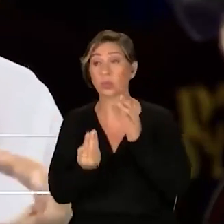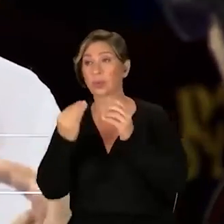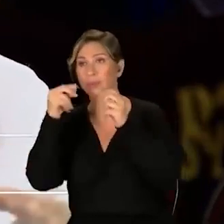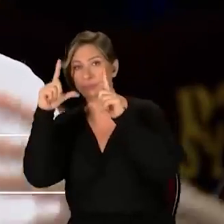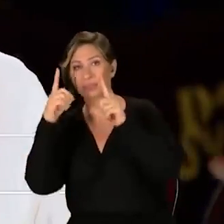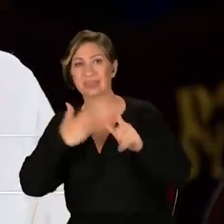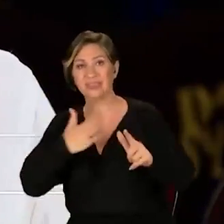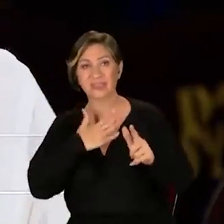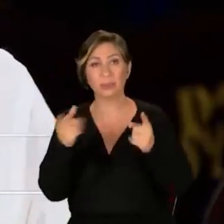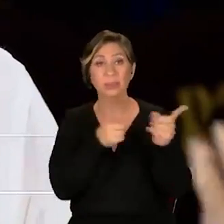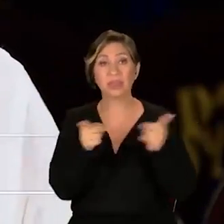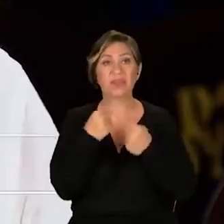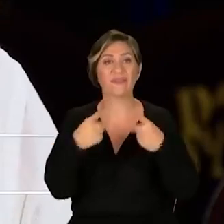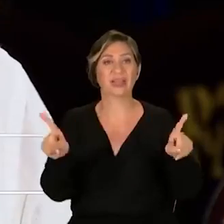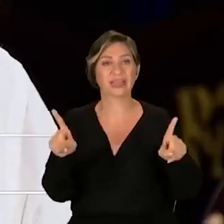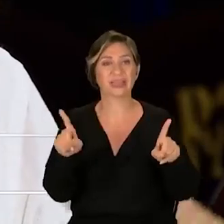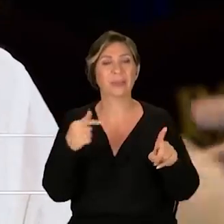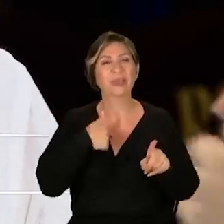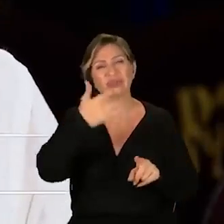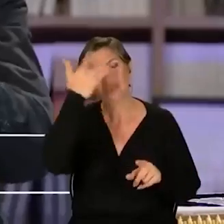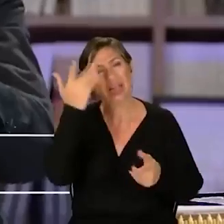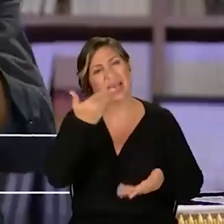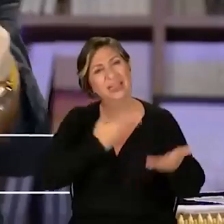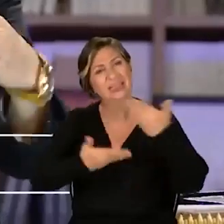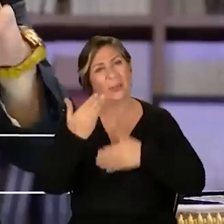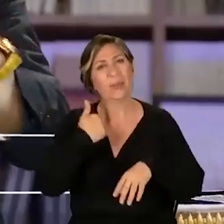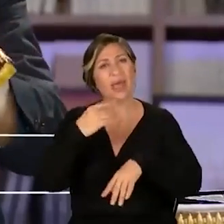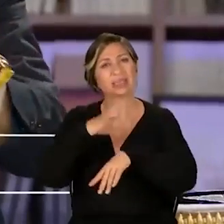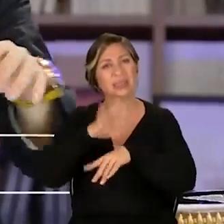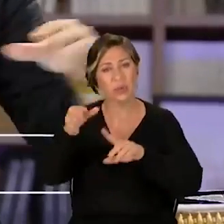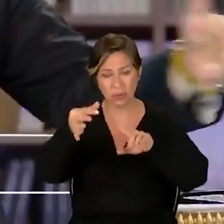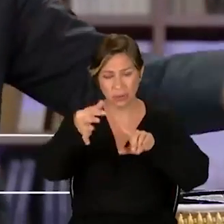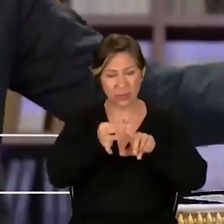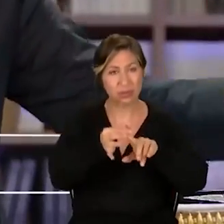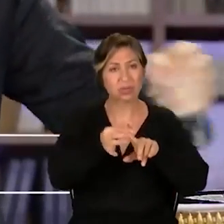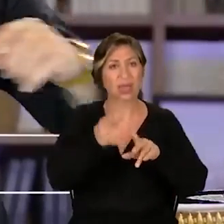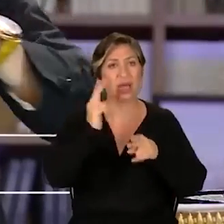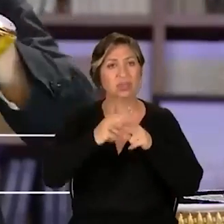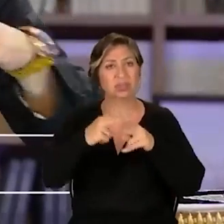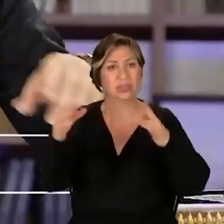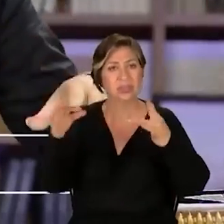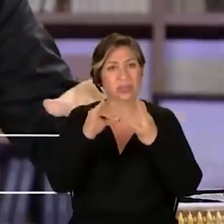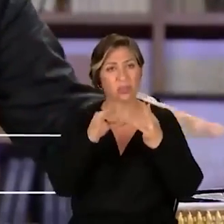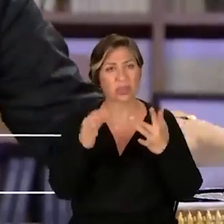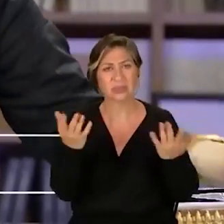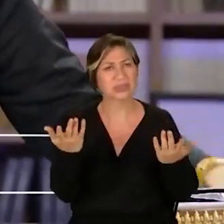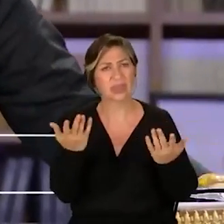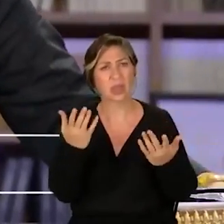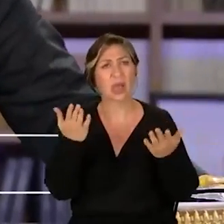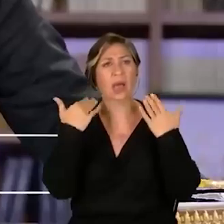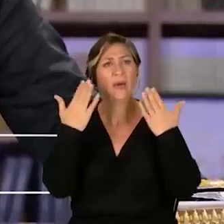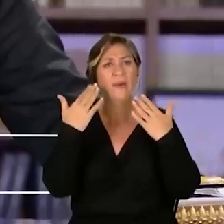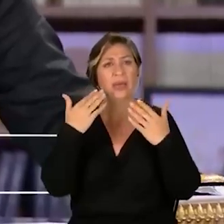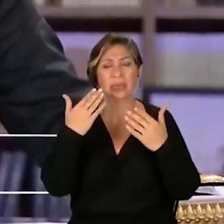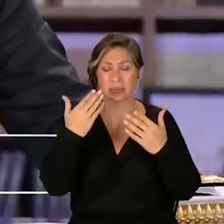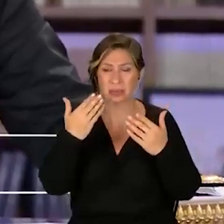dinamikler. Şu satürasyonu da ben cahile bir anlatır mısınız? Neden ben hastaneye gidince onu şey yapıyorlar acilde macile ben tak diye takıyorlar da oksijen